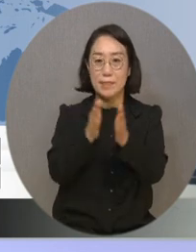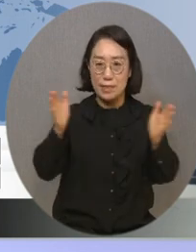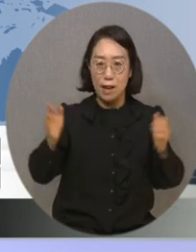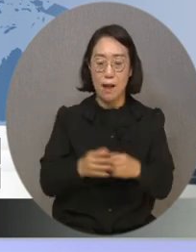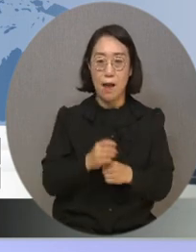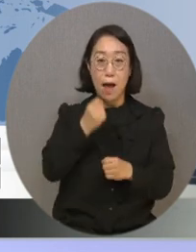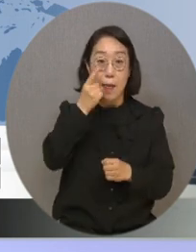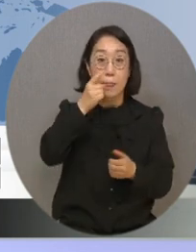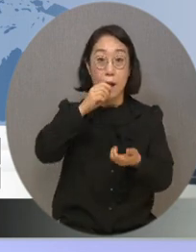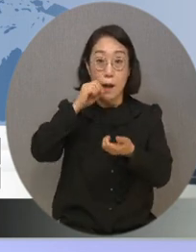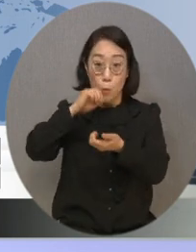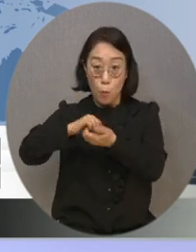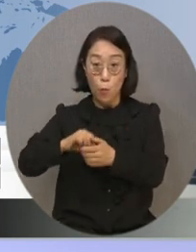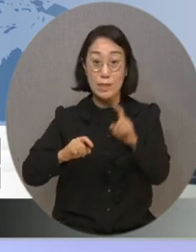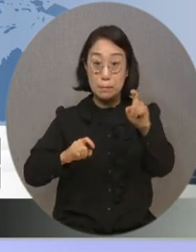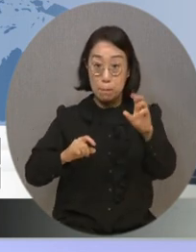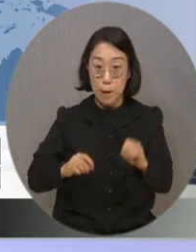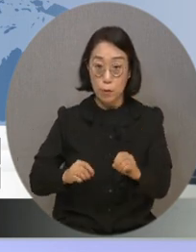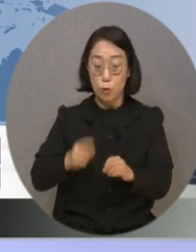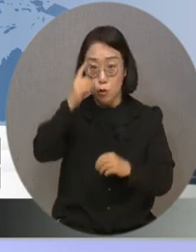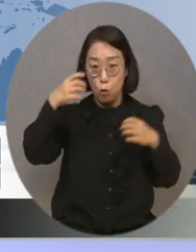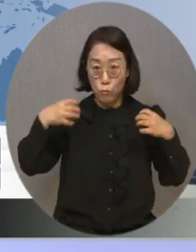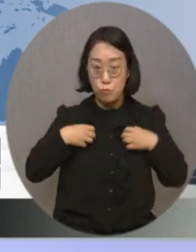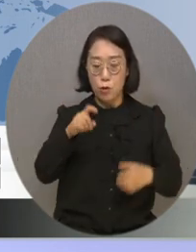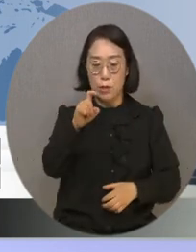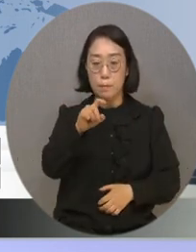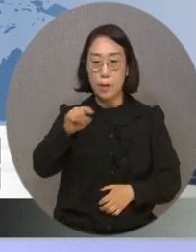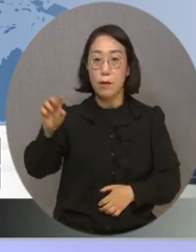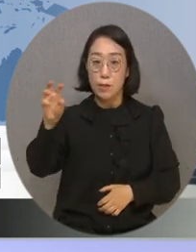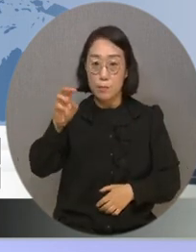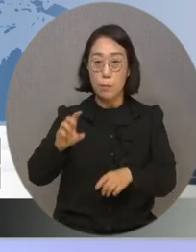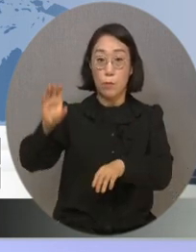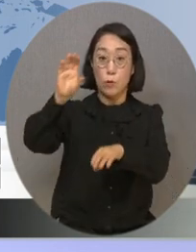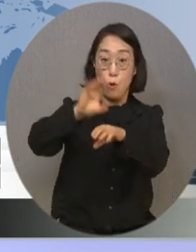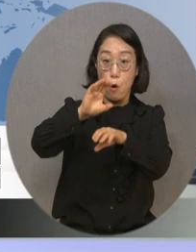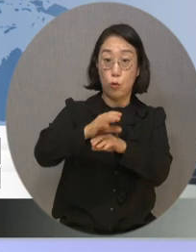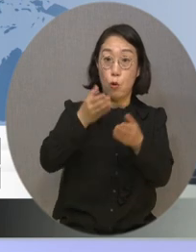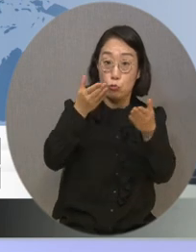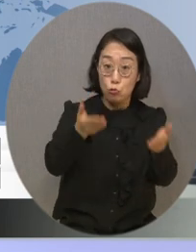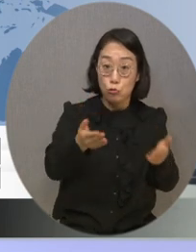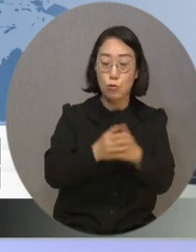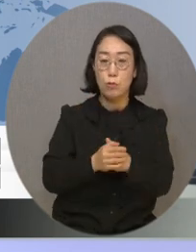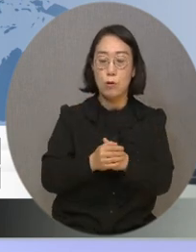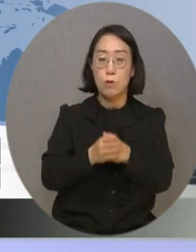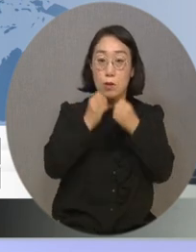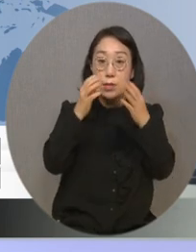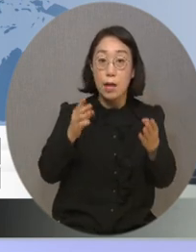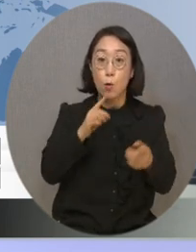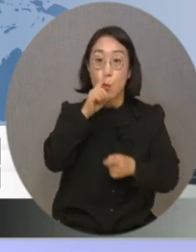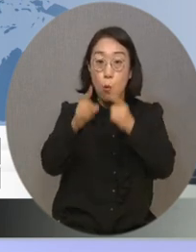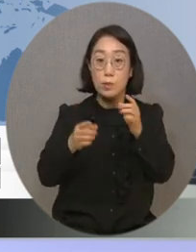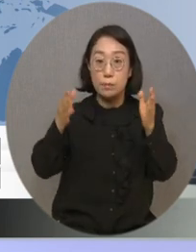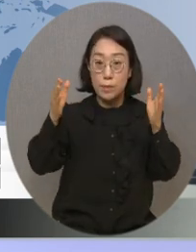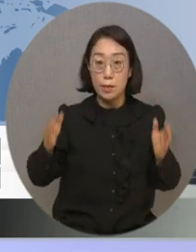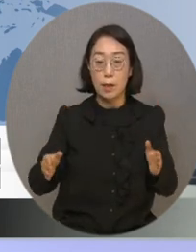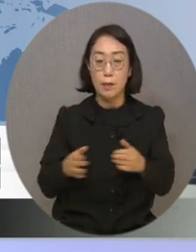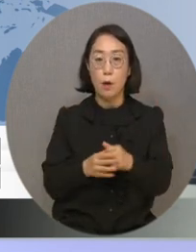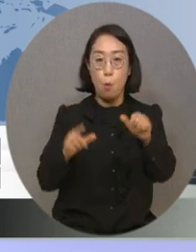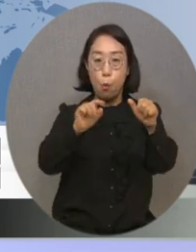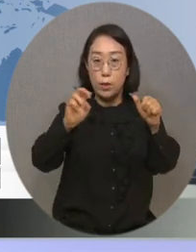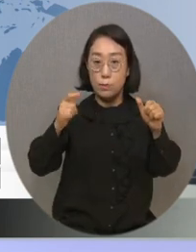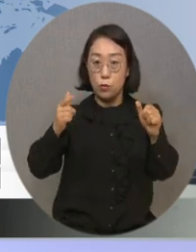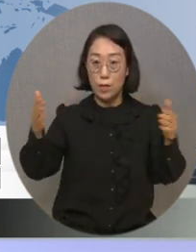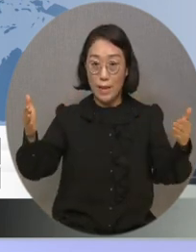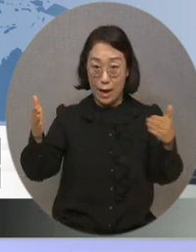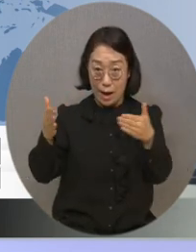원을 저축하면 정부가 추가로 10만 원에서 30만 원을 지원해주는데요. 신규 가입자 모집 기간은 오는